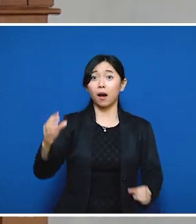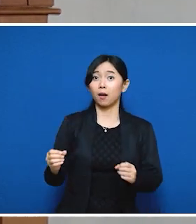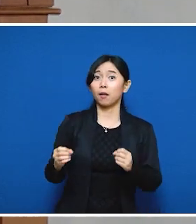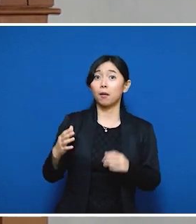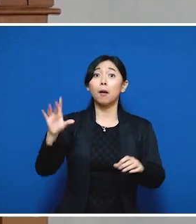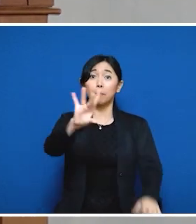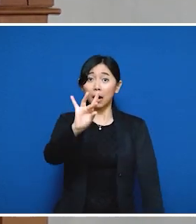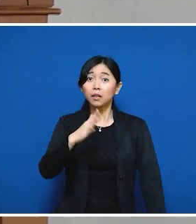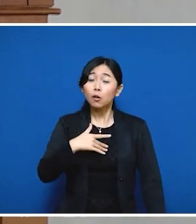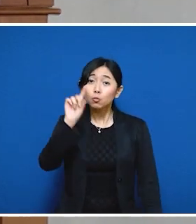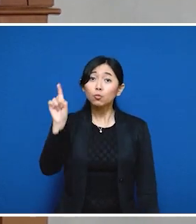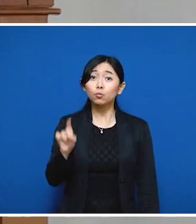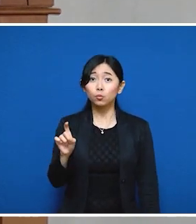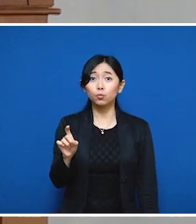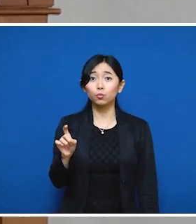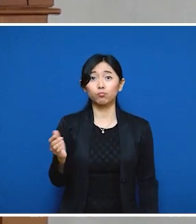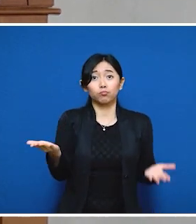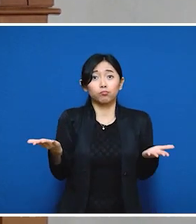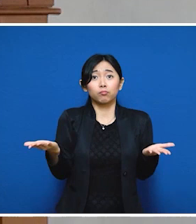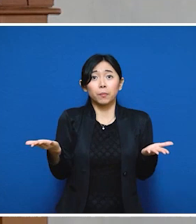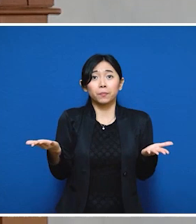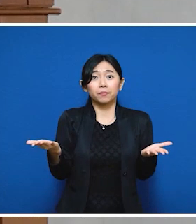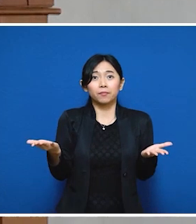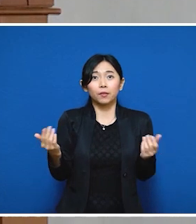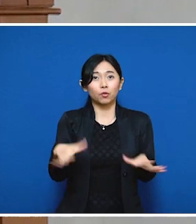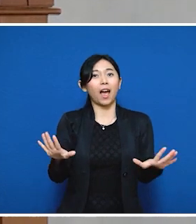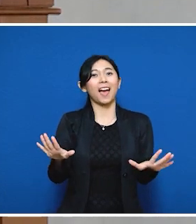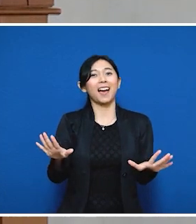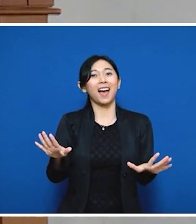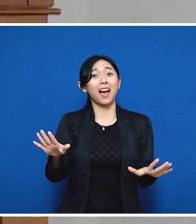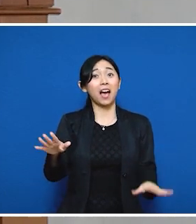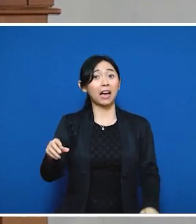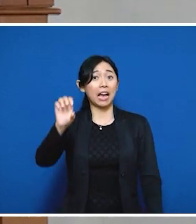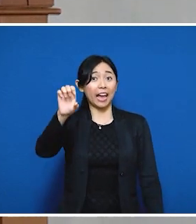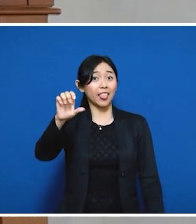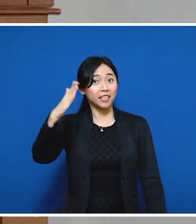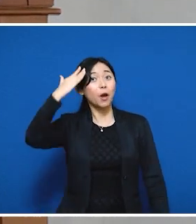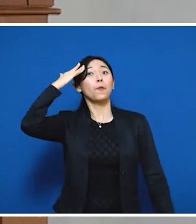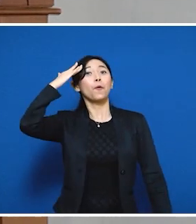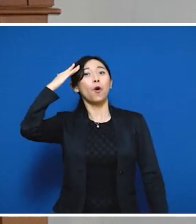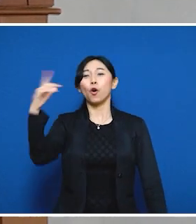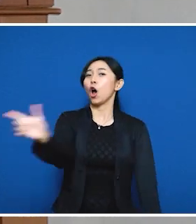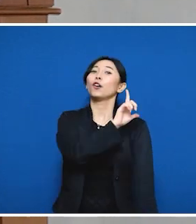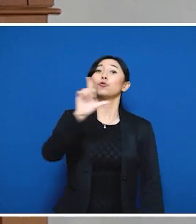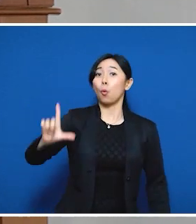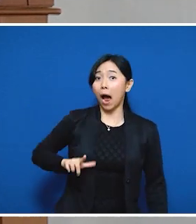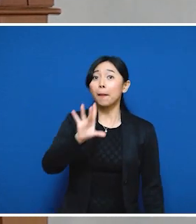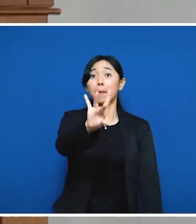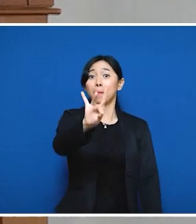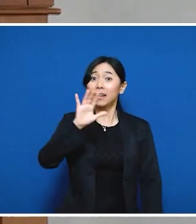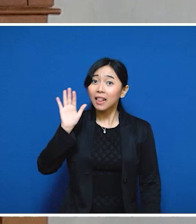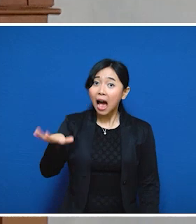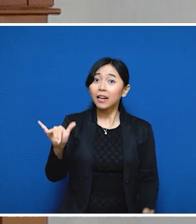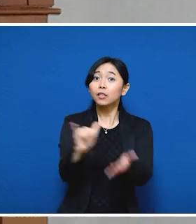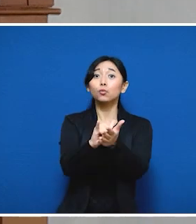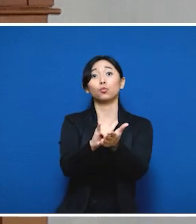aku?" Lalu mengertilah Eli bahwa Tuhanlah yang memanggil anak itu.